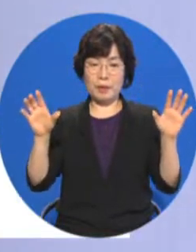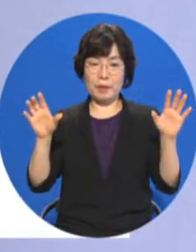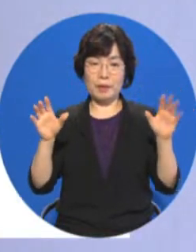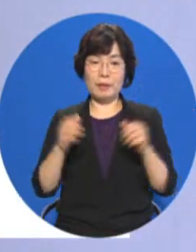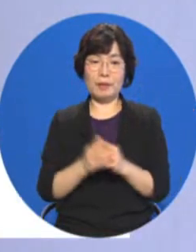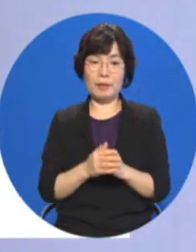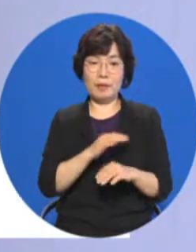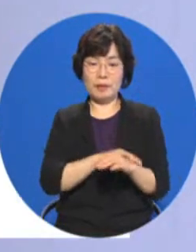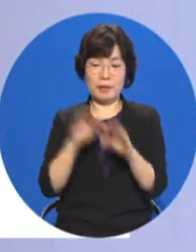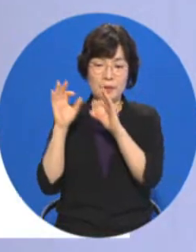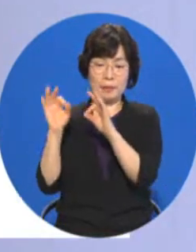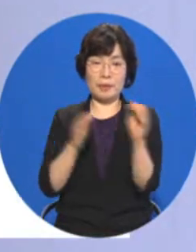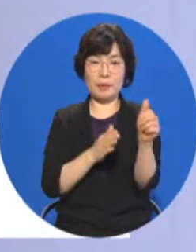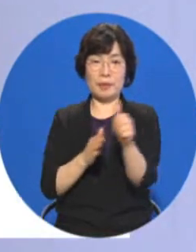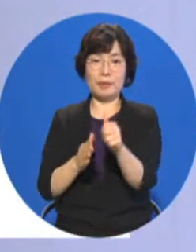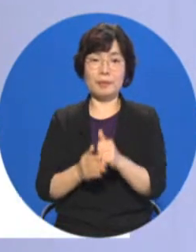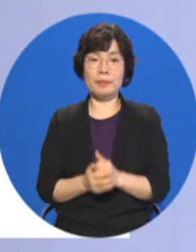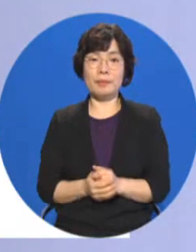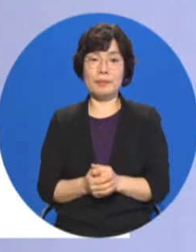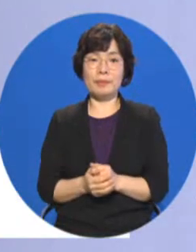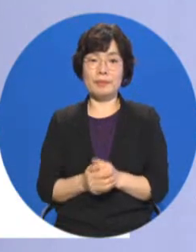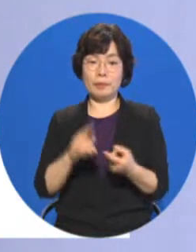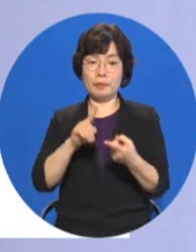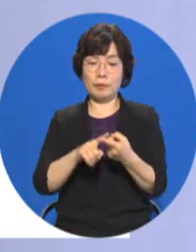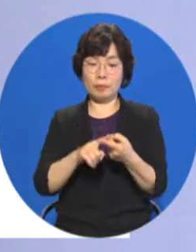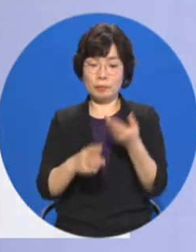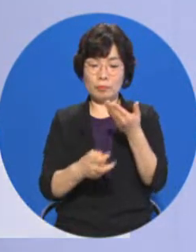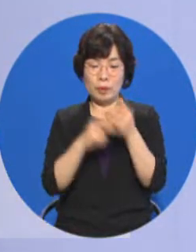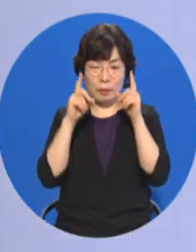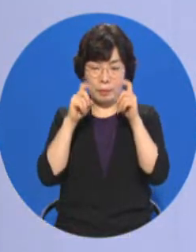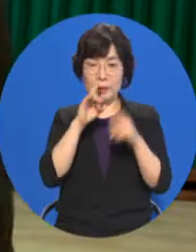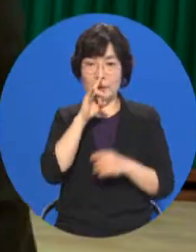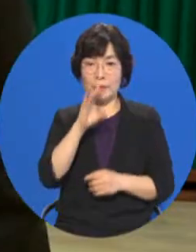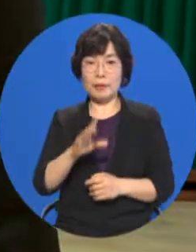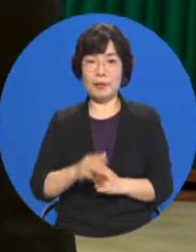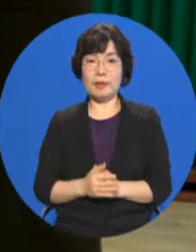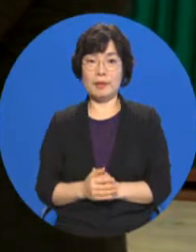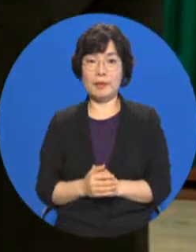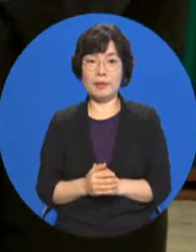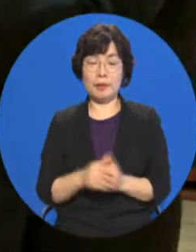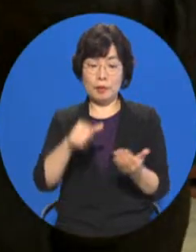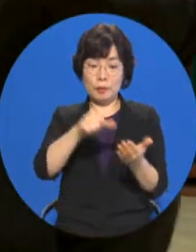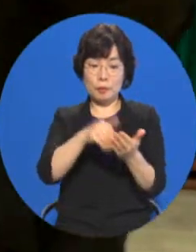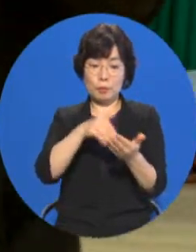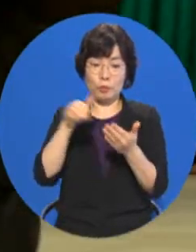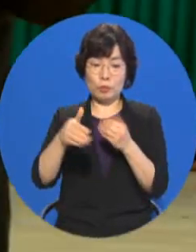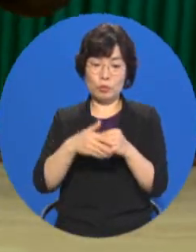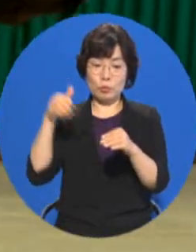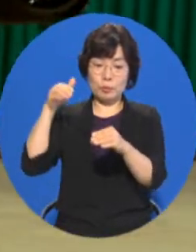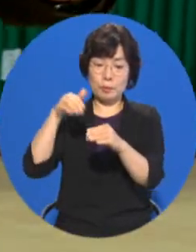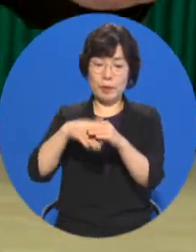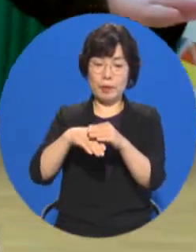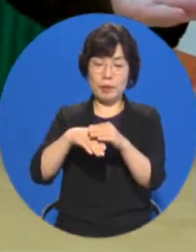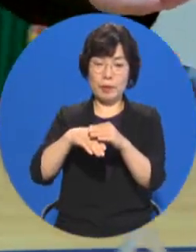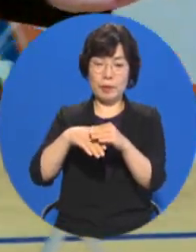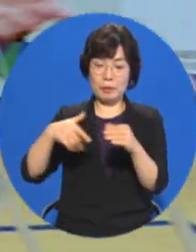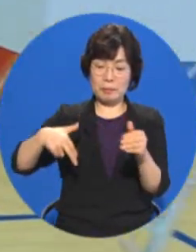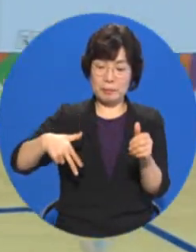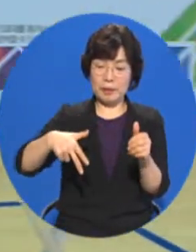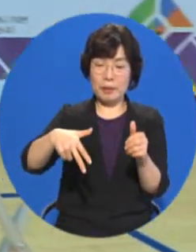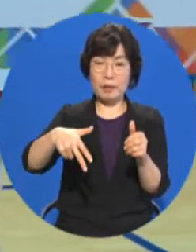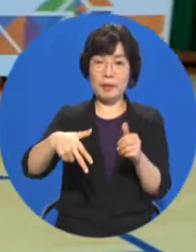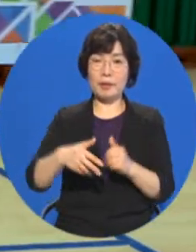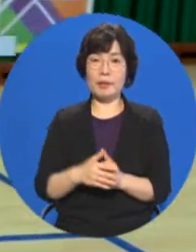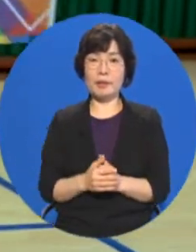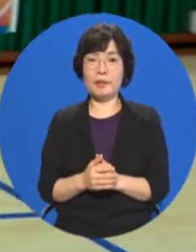표시 목표가 있기 때문에 여기에 적힌 행위를 해서는 안 되겠습니다 이렇게 표 오븐 없이도 투표 하므로 4 얘기했는데 그렇습니다